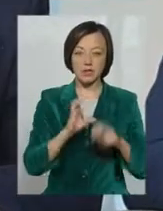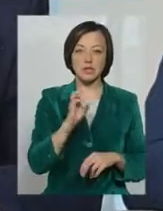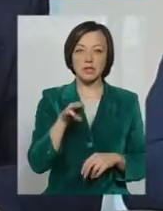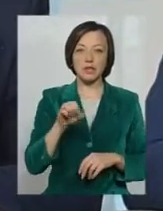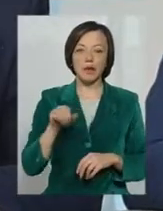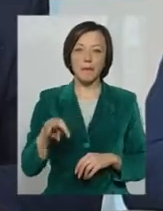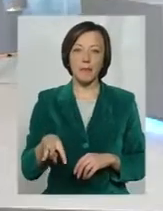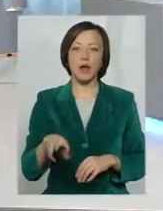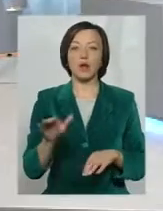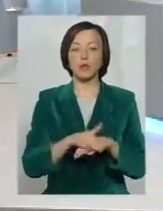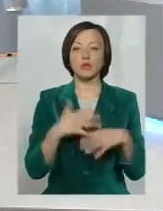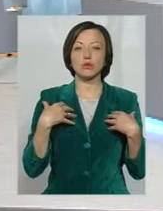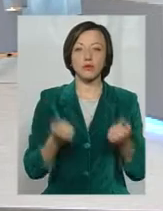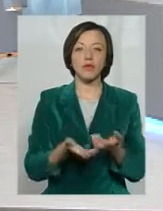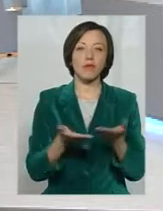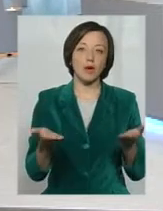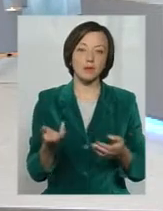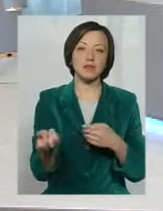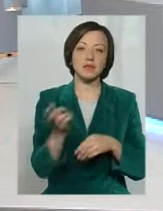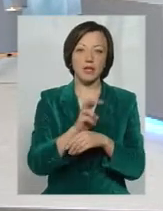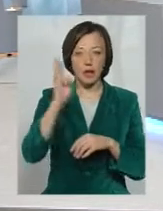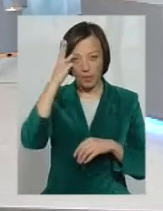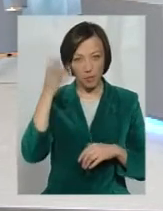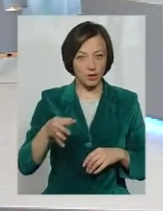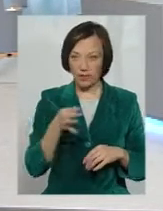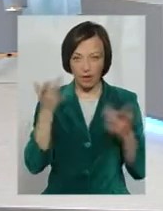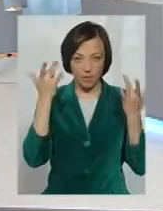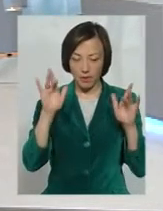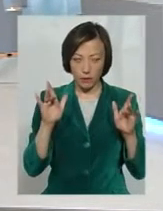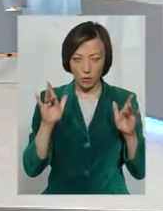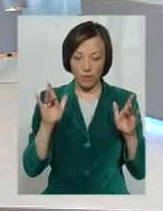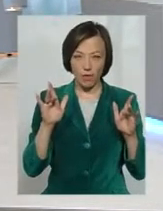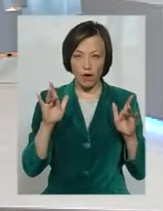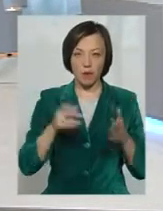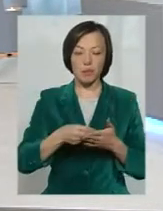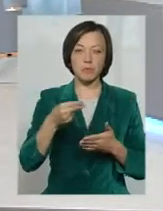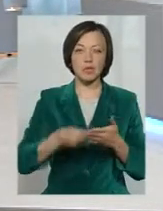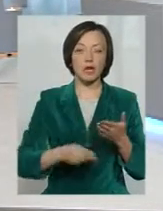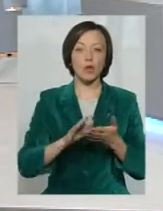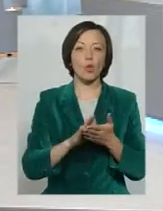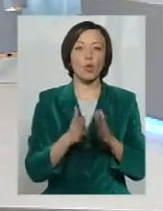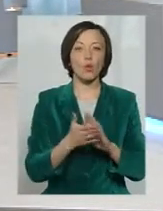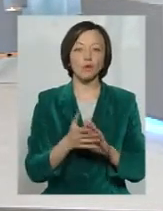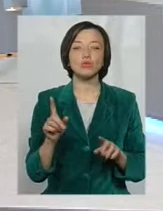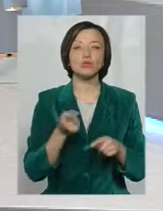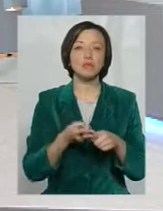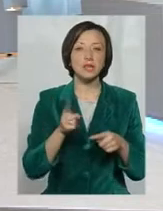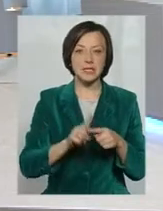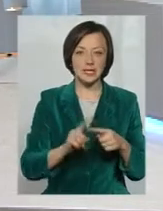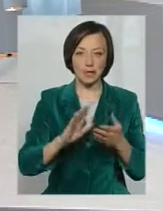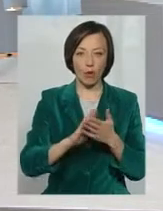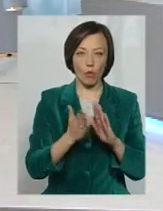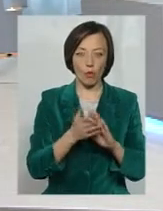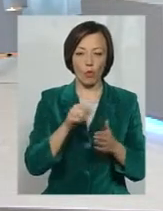Доброго здоров'я, шановні гості. Власне, сьогодні ви завітали на Хмельниччину не випадково. Підписали угоду. Що це за угода